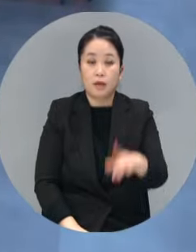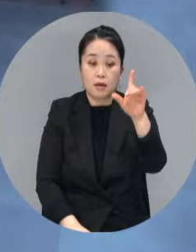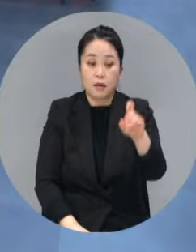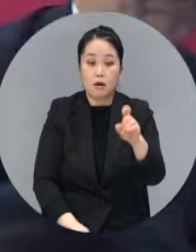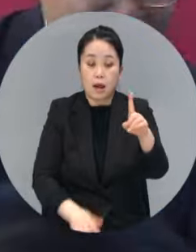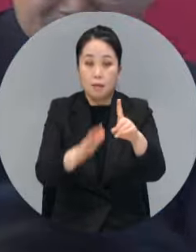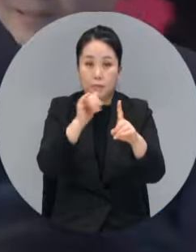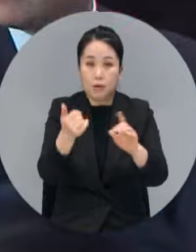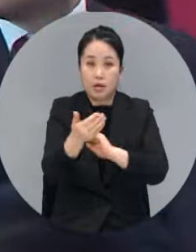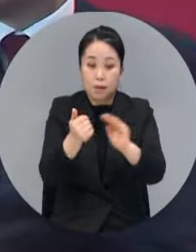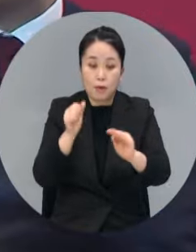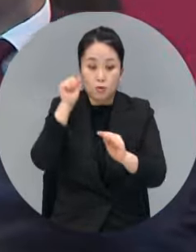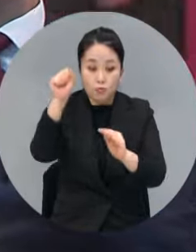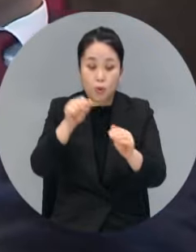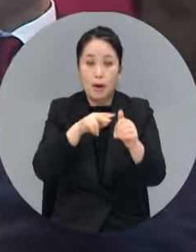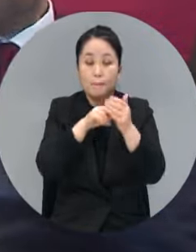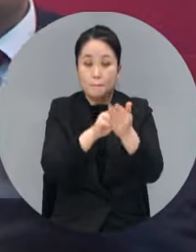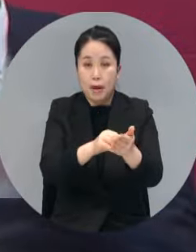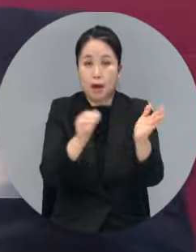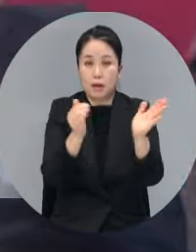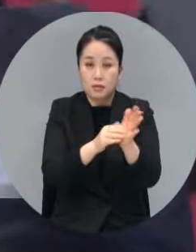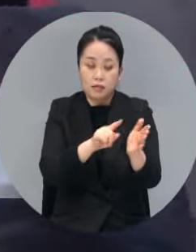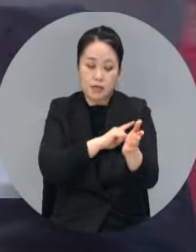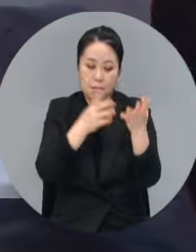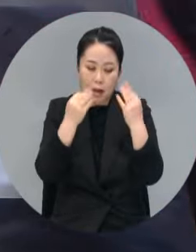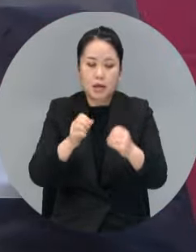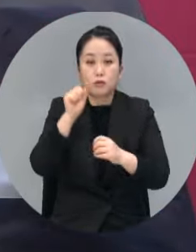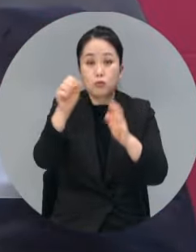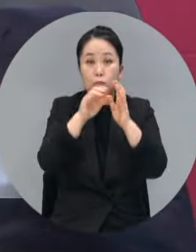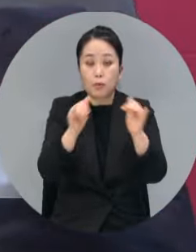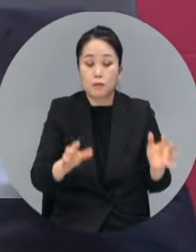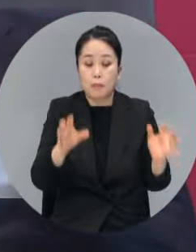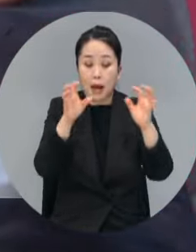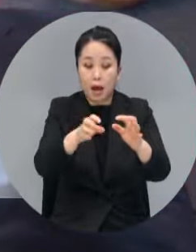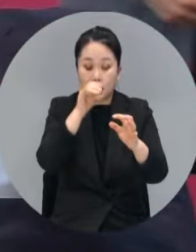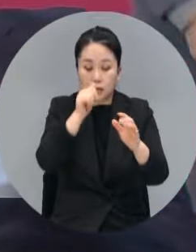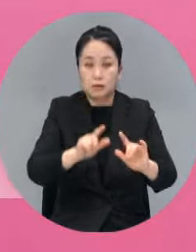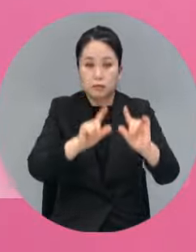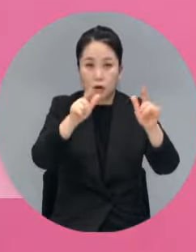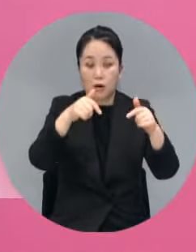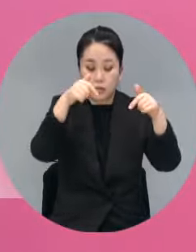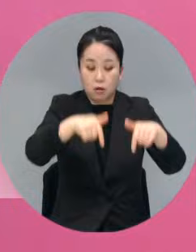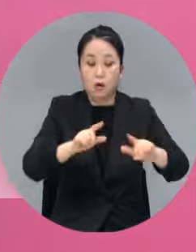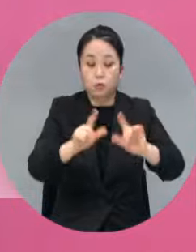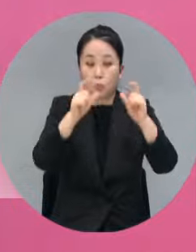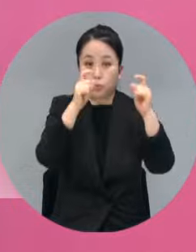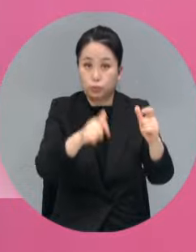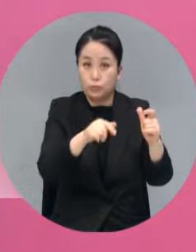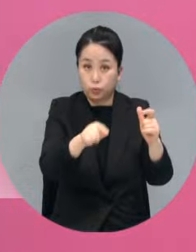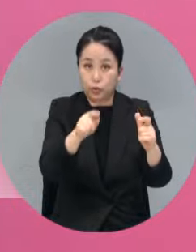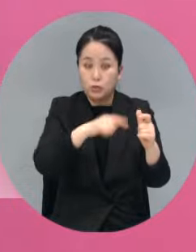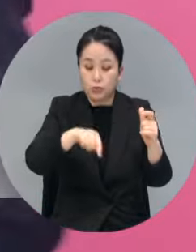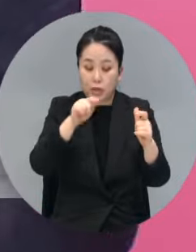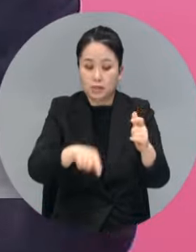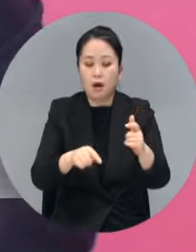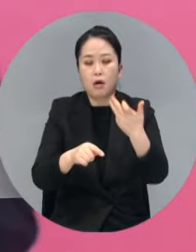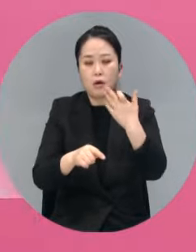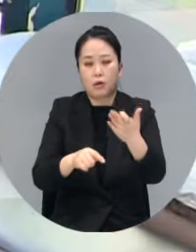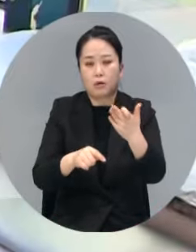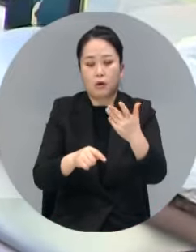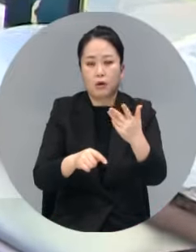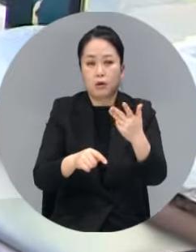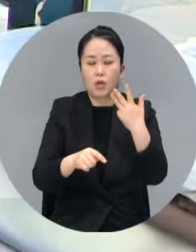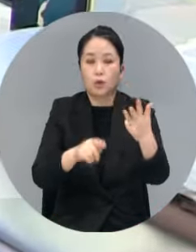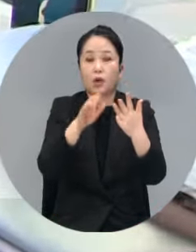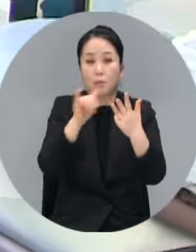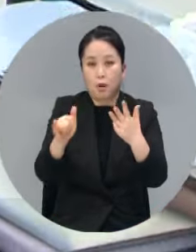11명의 예비후보가 등록해 부산에서 가장 많은 후보가 몰린 서동구. 이 가운데 무려 8명이 국민의힘 소속으로